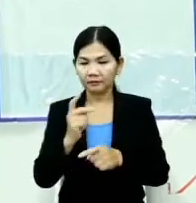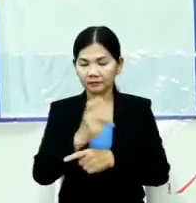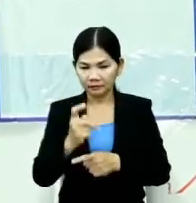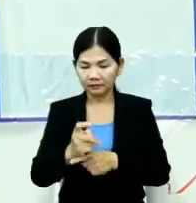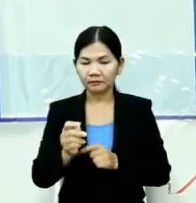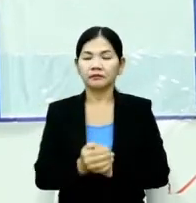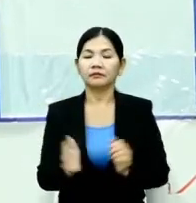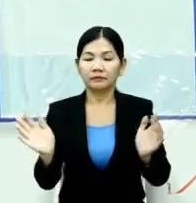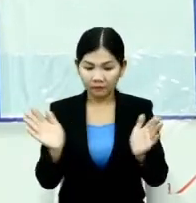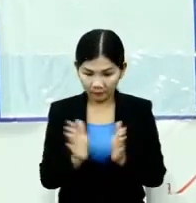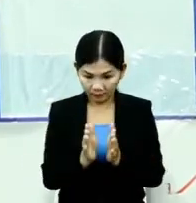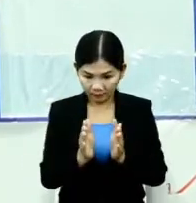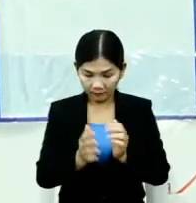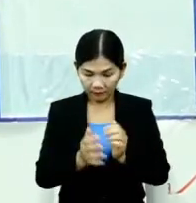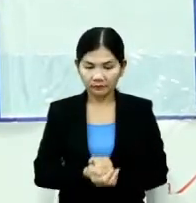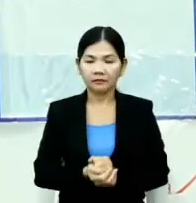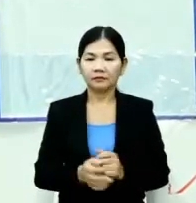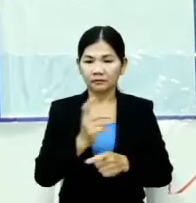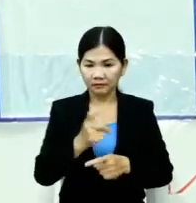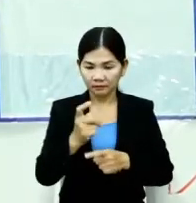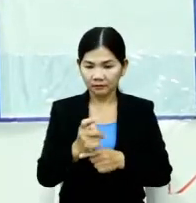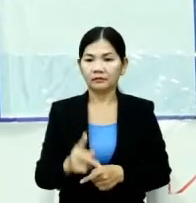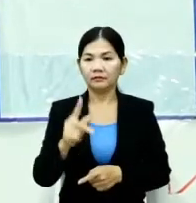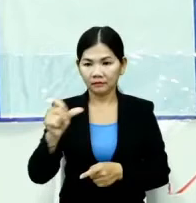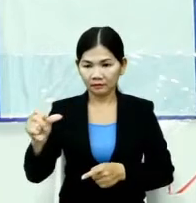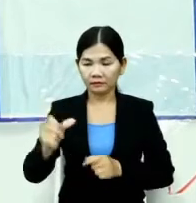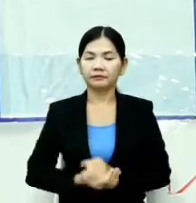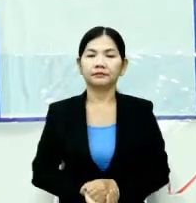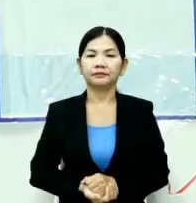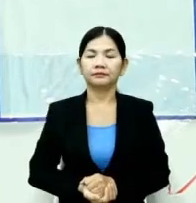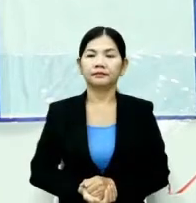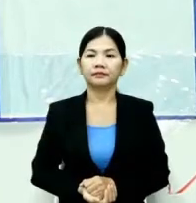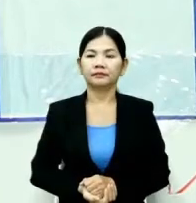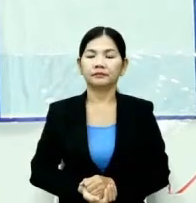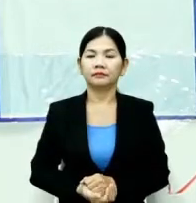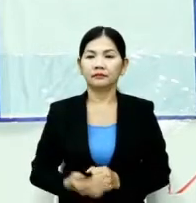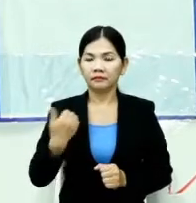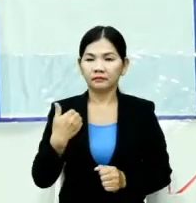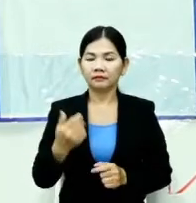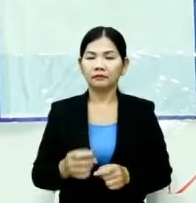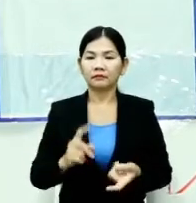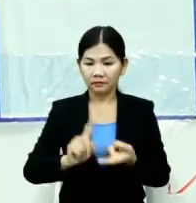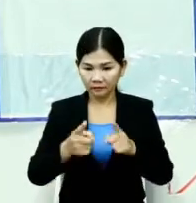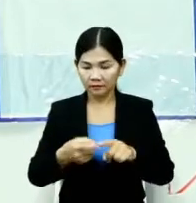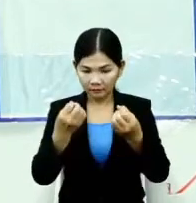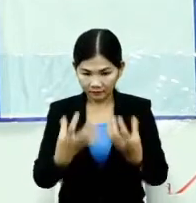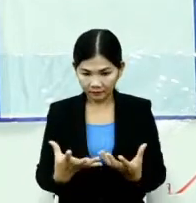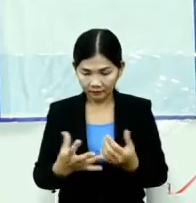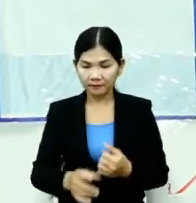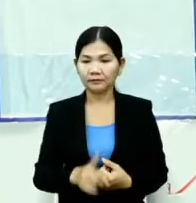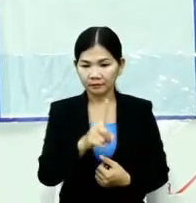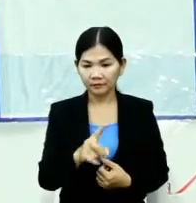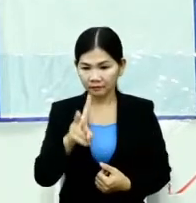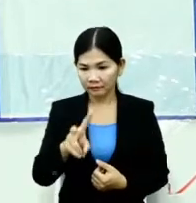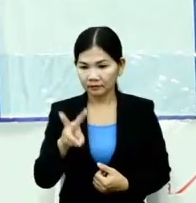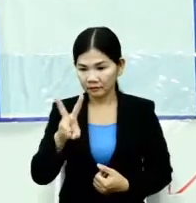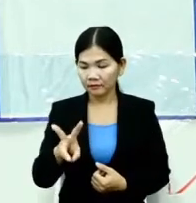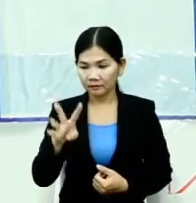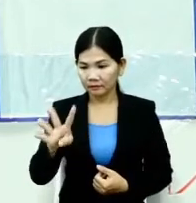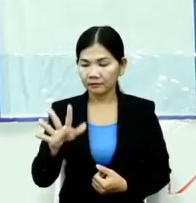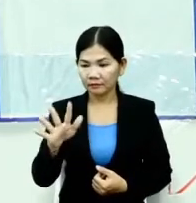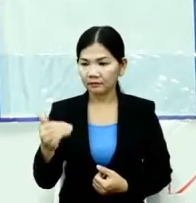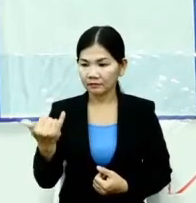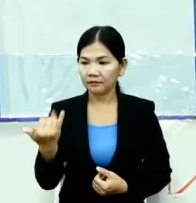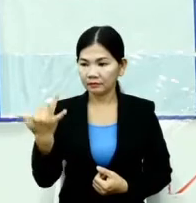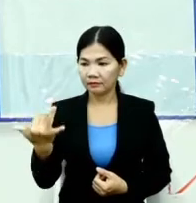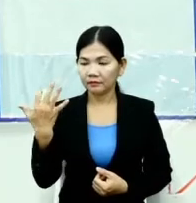តូចបន្ទាប់មានហាខ្ទង់ខ្ទង់រយចាខ្ទង់រយរបស់យើងមានលេខប៉ុន្មានកូនចា1 2 3 4 5